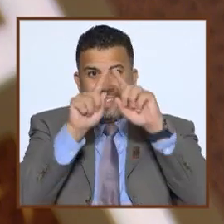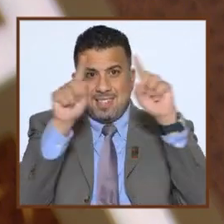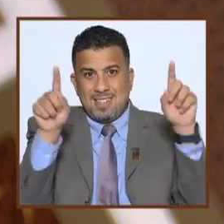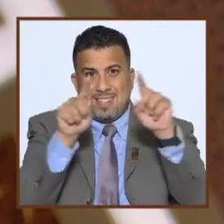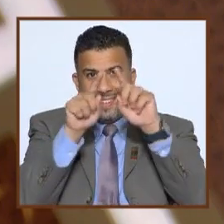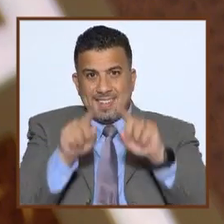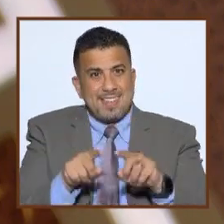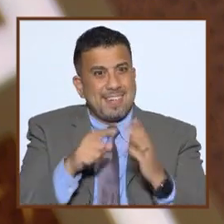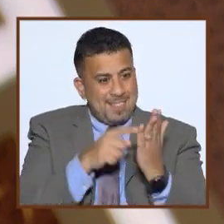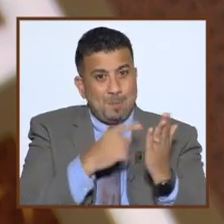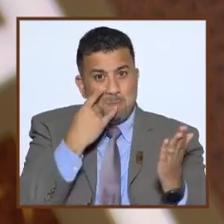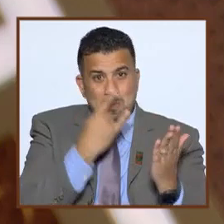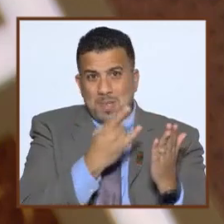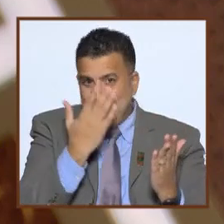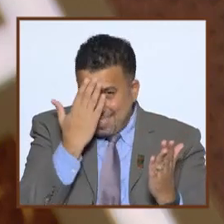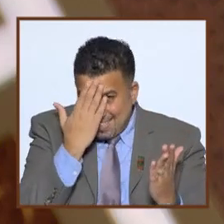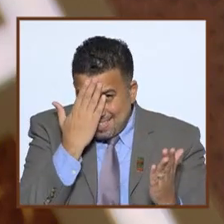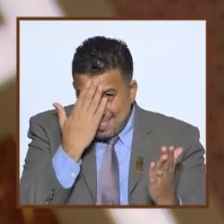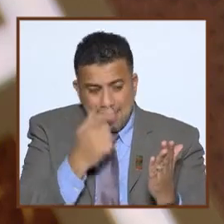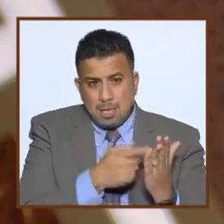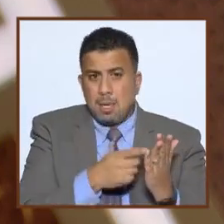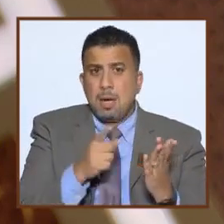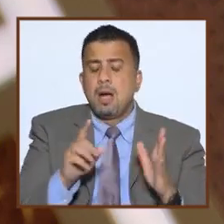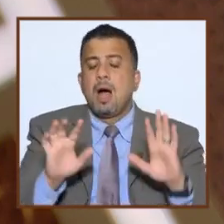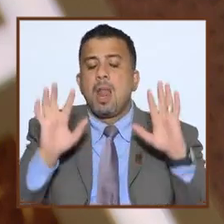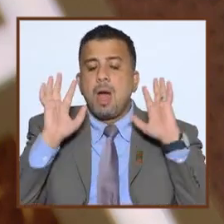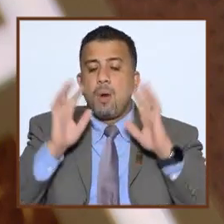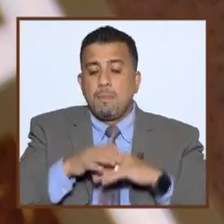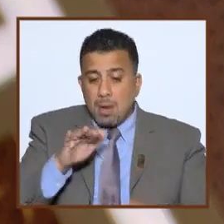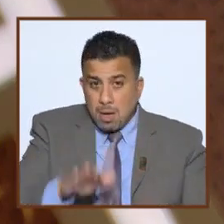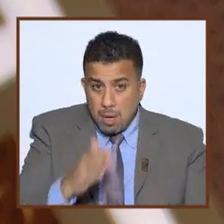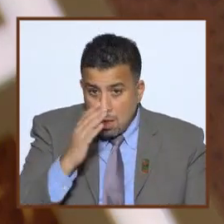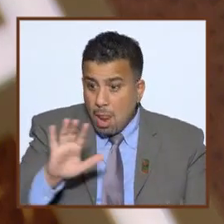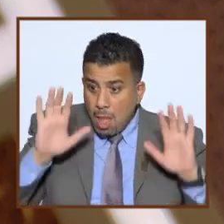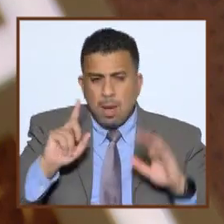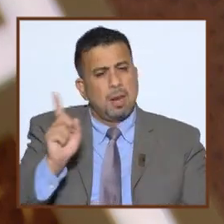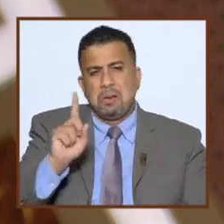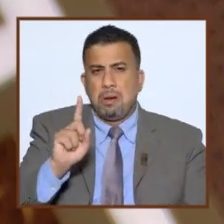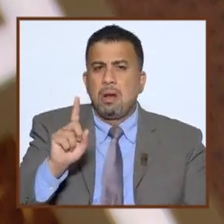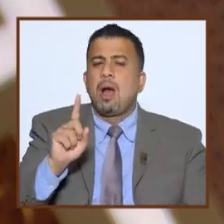حبيت تسجدين ما ترفع يديك وانما تقولون الله اكبر